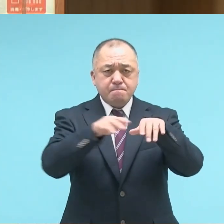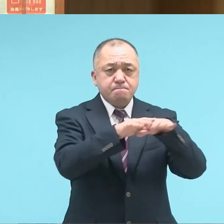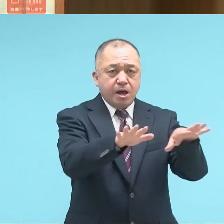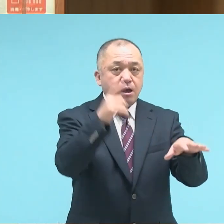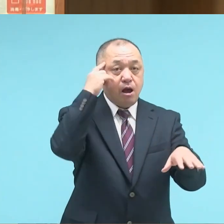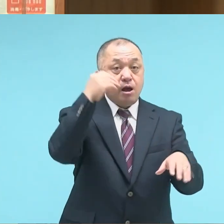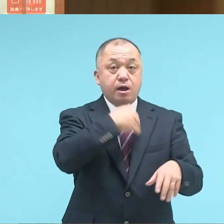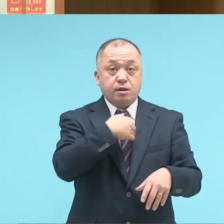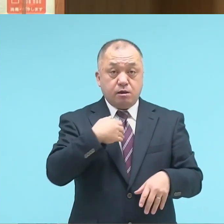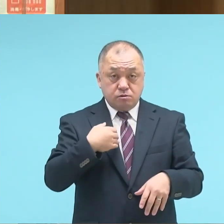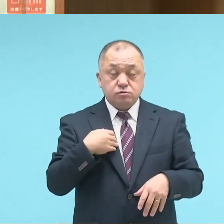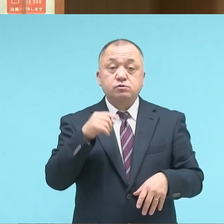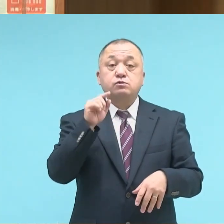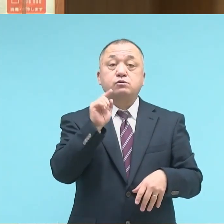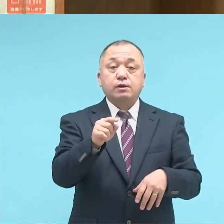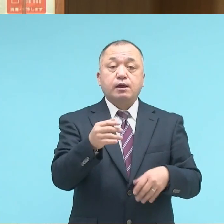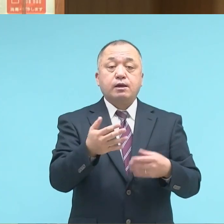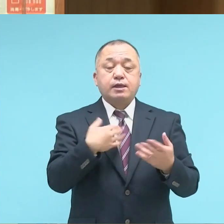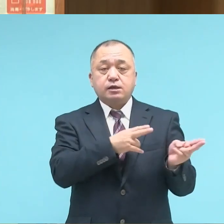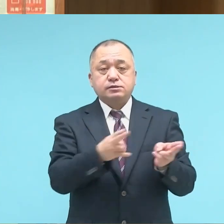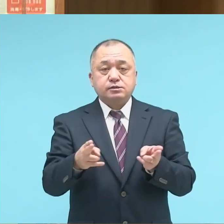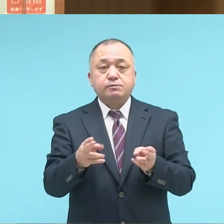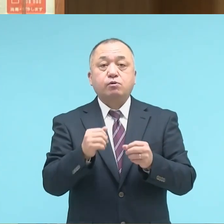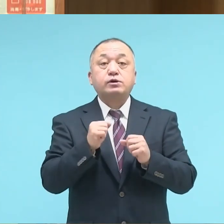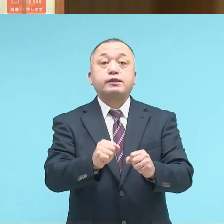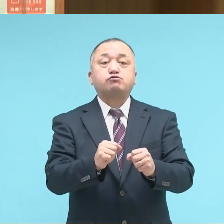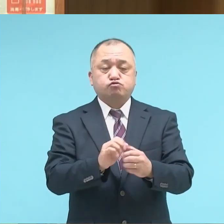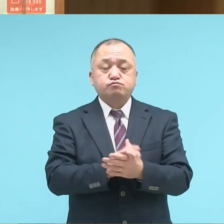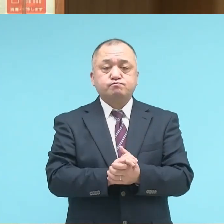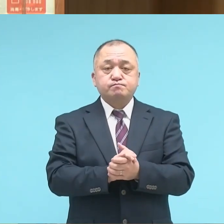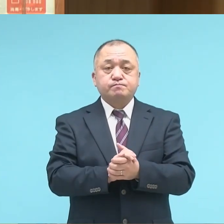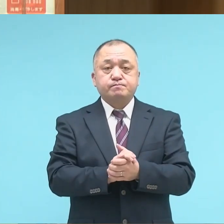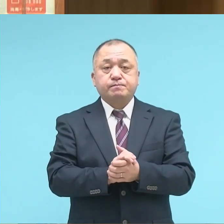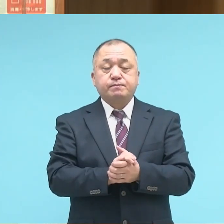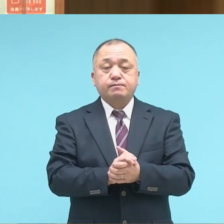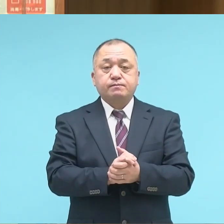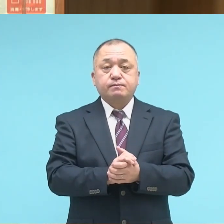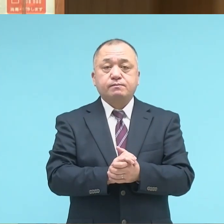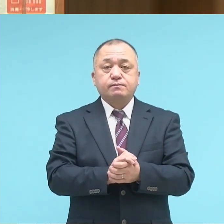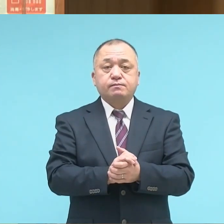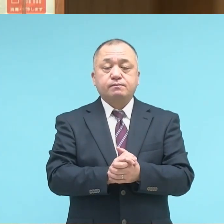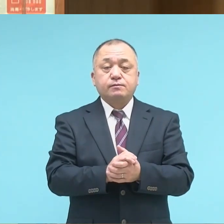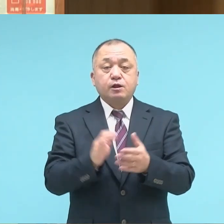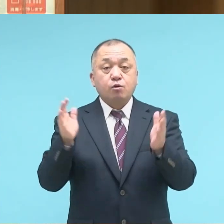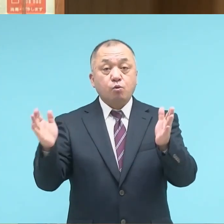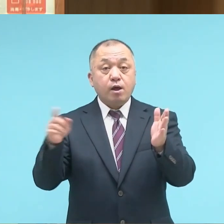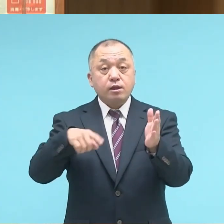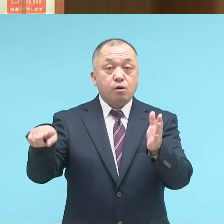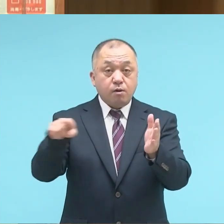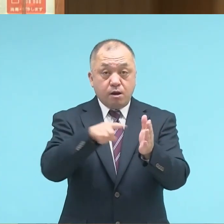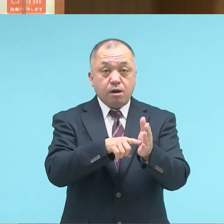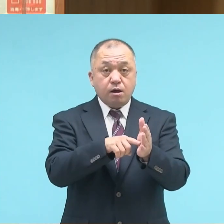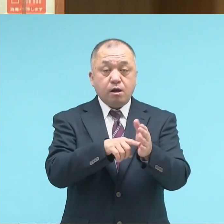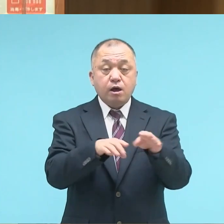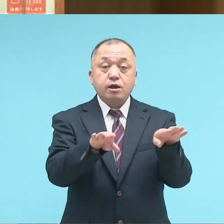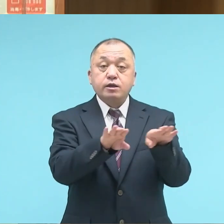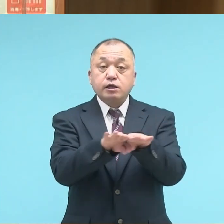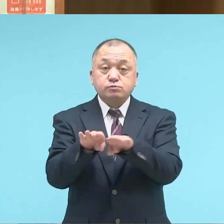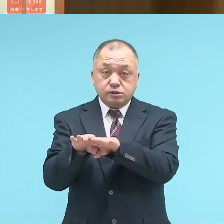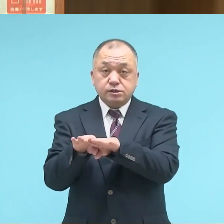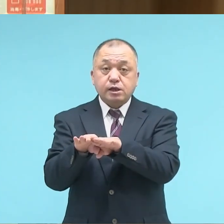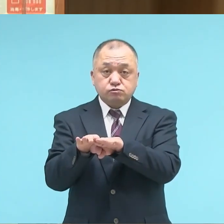整備というのはこれしっかりやってます。ただ一方で、そういった年末年始は休診になる、そういった